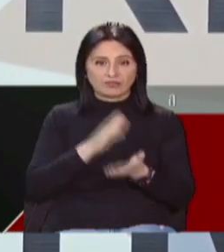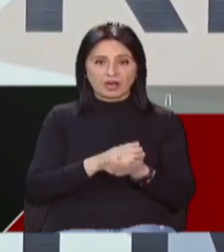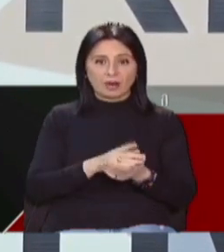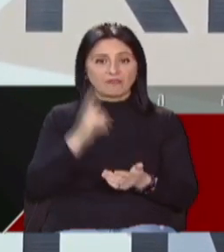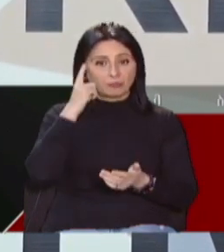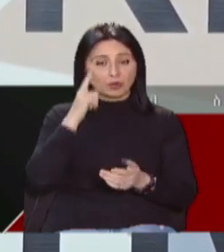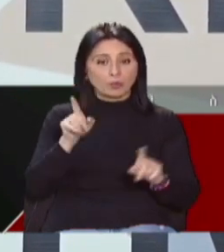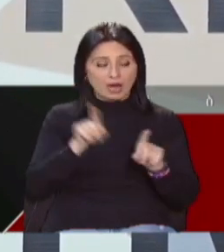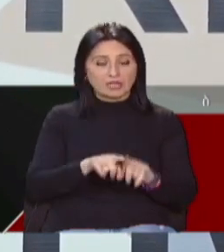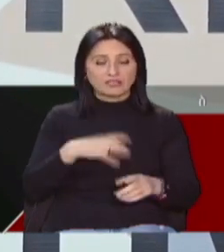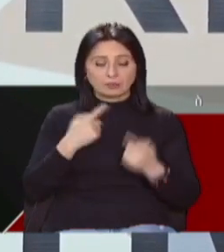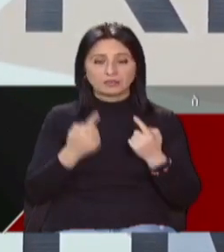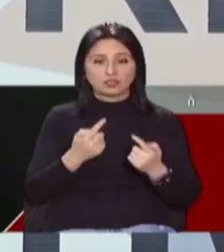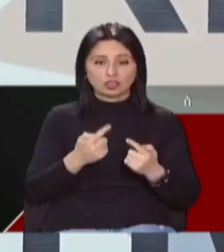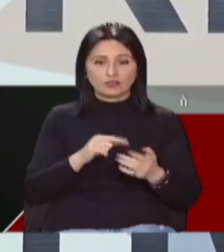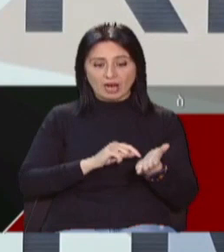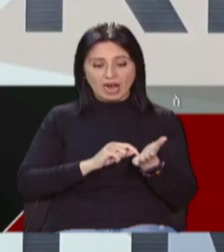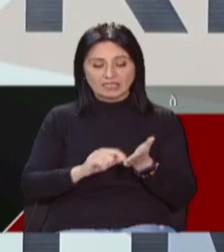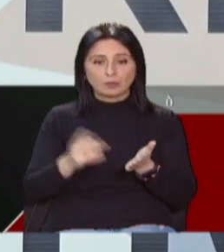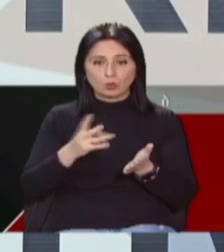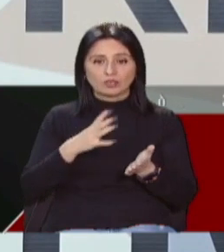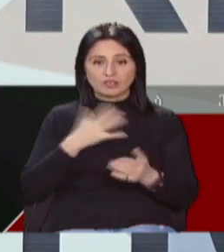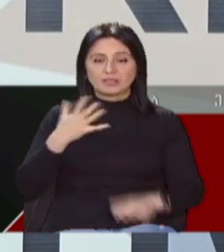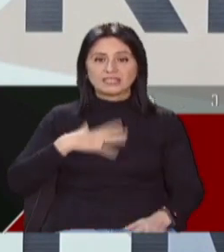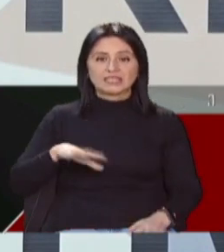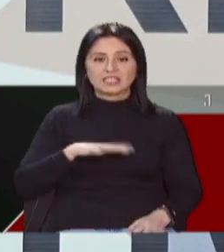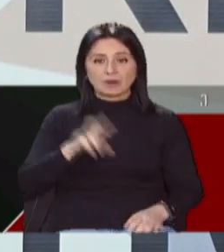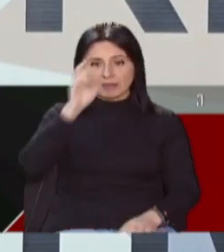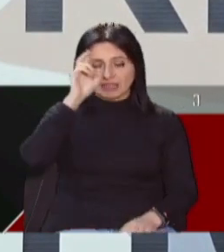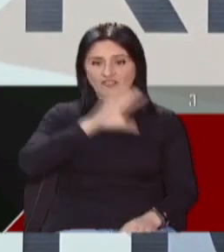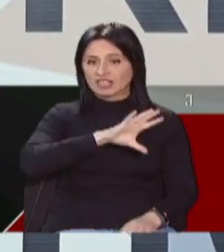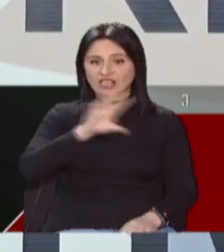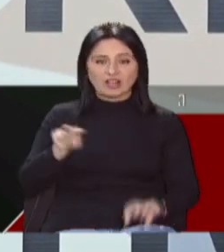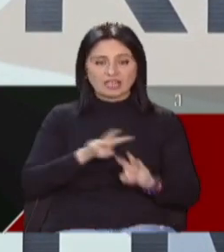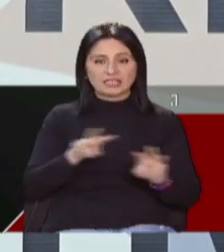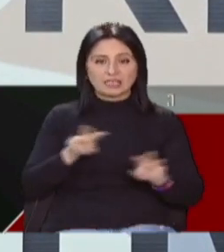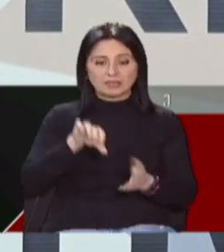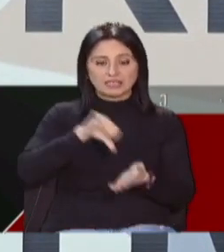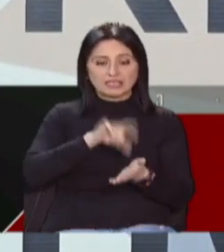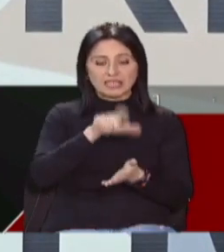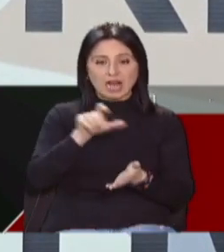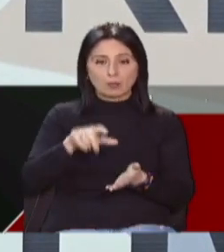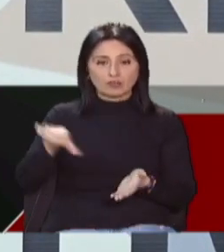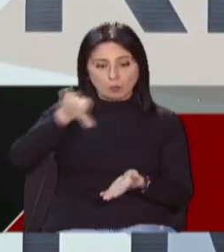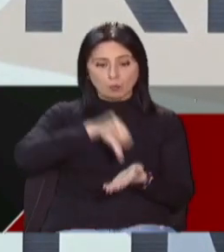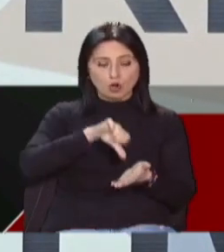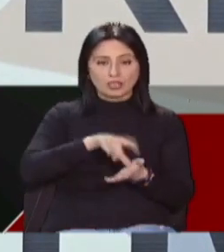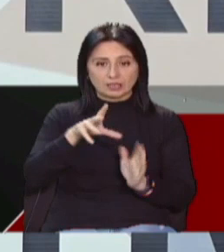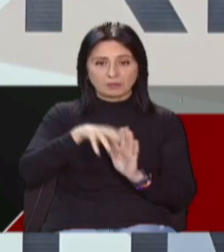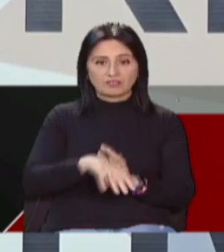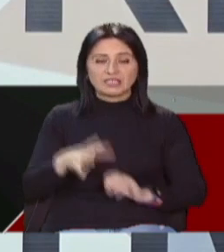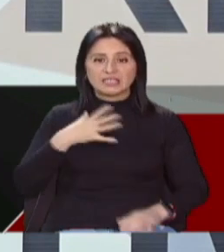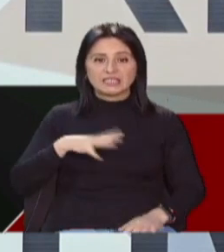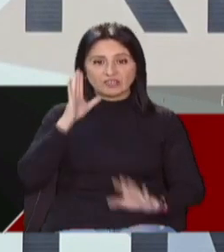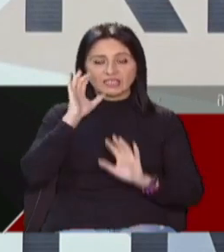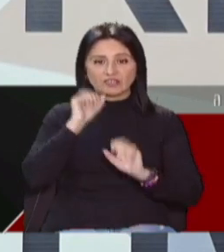მაგრამ ვფიქრობ, ასევე მნიშვნელოვანია და ხაზგასასმელია, რომ საქართველოს მთავრობის ყველა სამინისტროს წარმომადგენელი მონაწილეობს მასში.